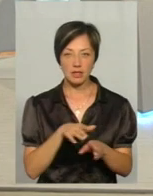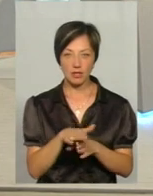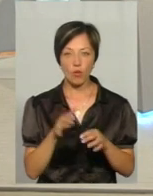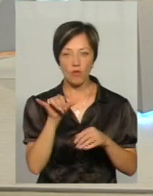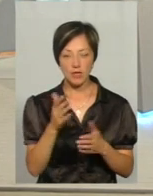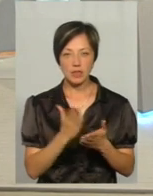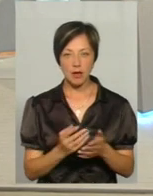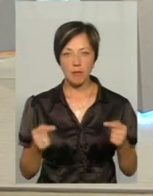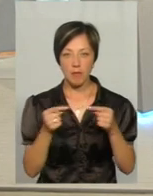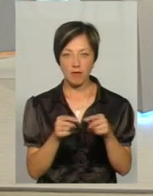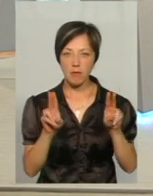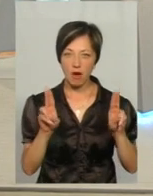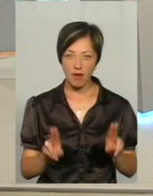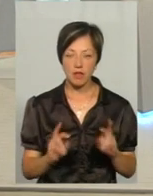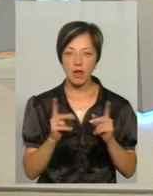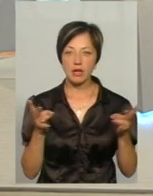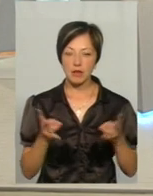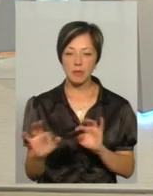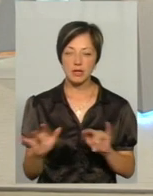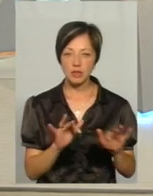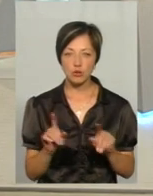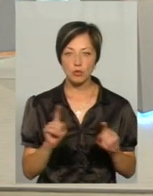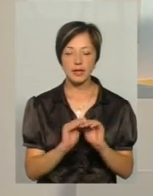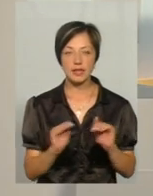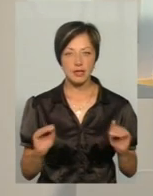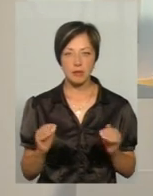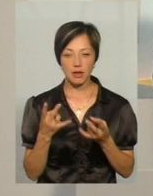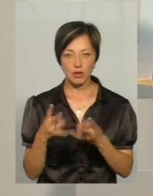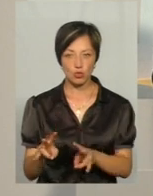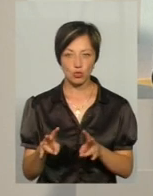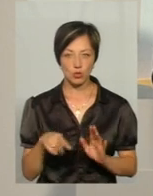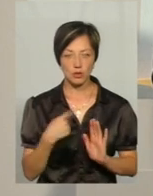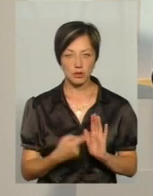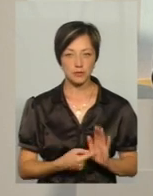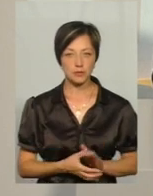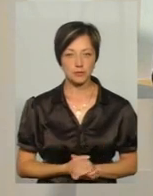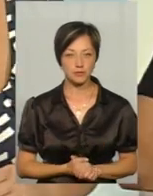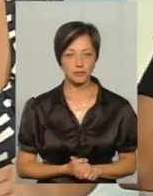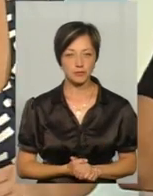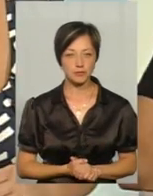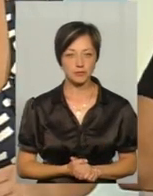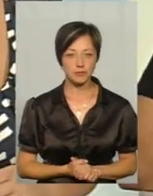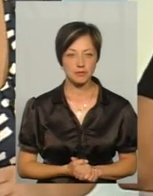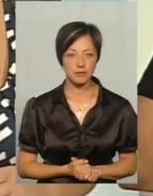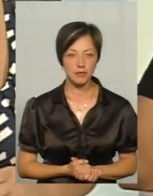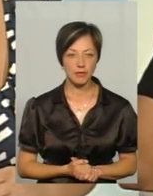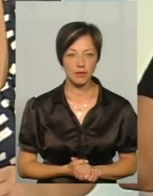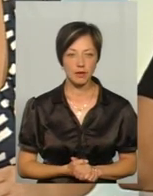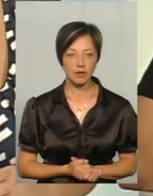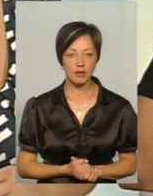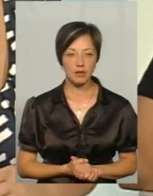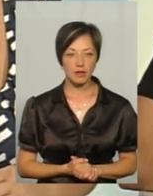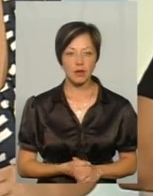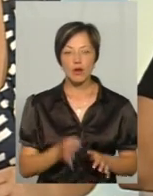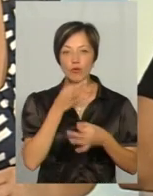там установки і правила, от як треба діяти, саме щоб дітям не надати цієї психологічної травми? Ну,